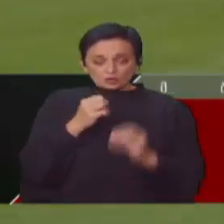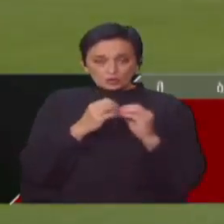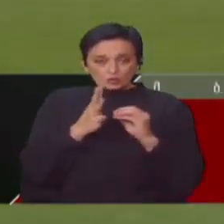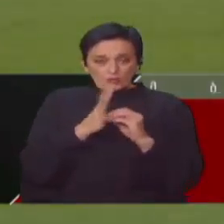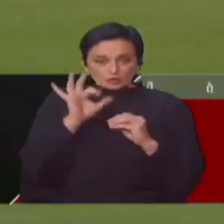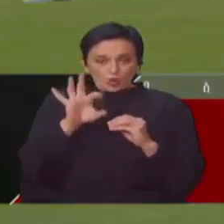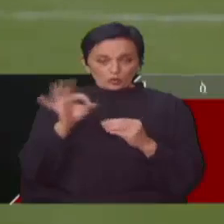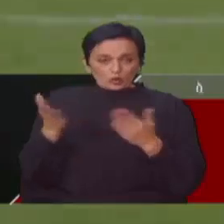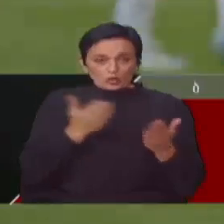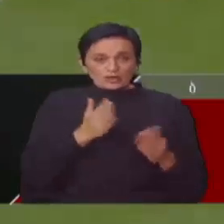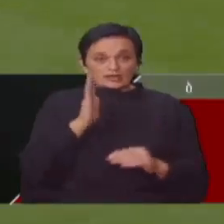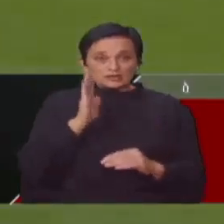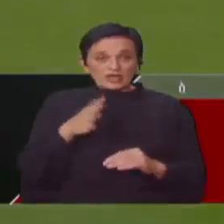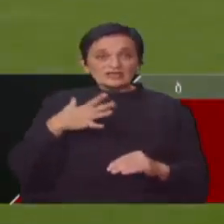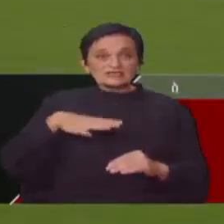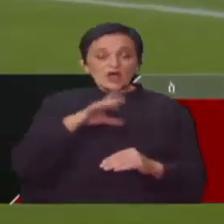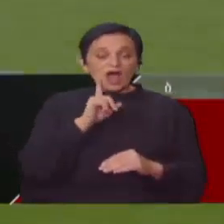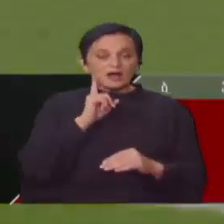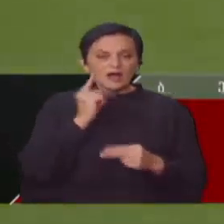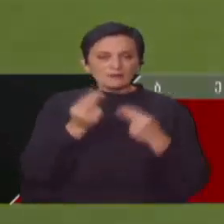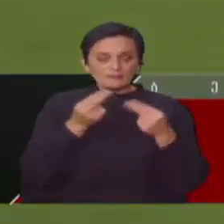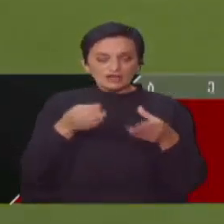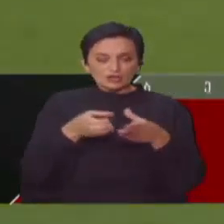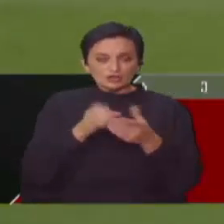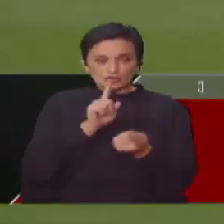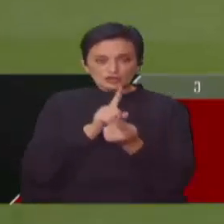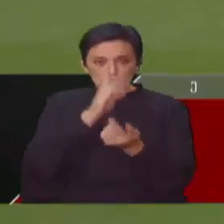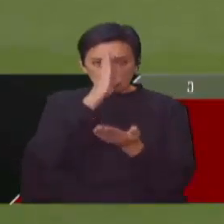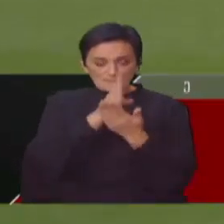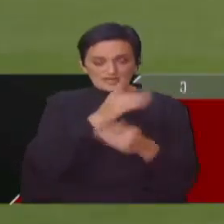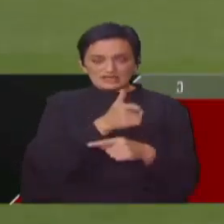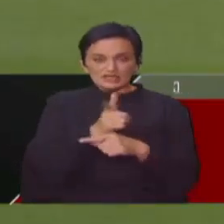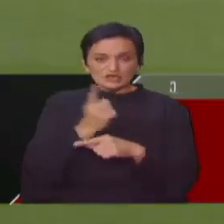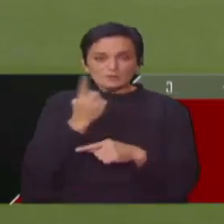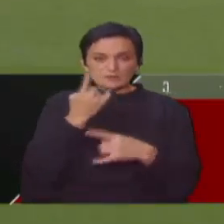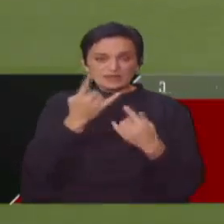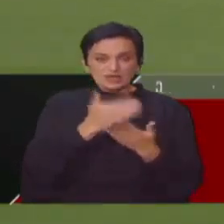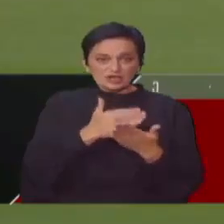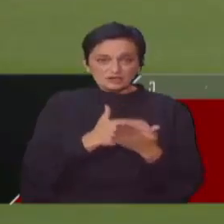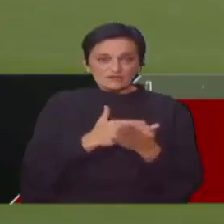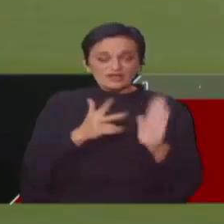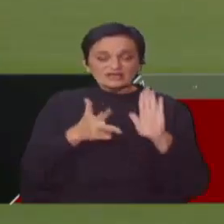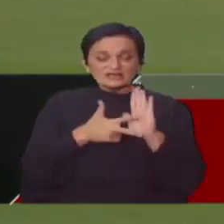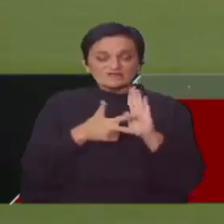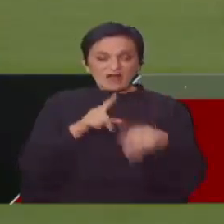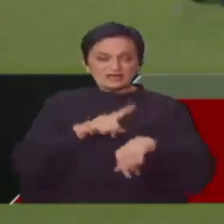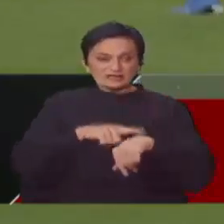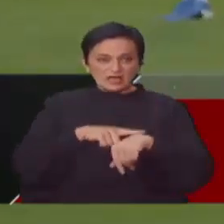ოქტომბერს უმასპინძლებს. შვედეთისა და საქართველოს ახალგაზრდული ნაკრებების შეხვედრის პირდაპირ რეპორტერს პირველი არხი საათზე